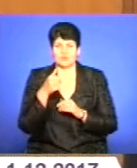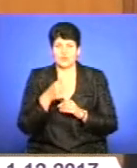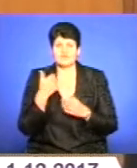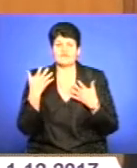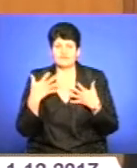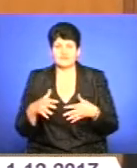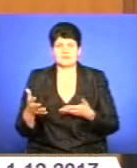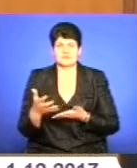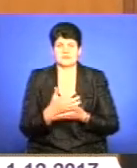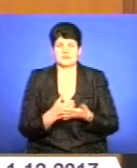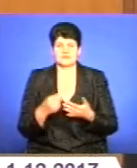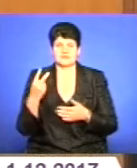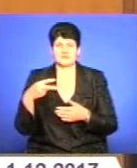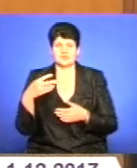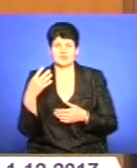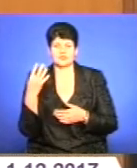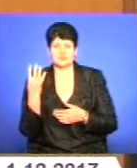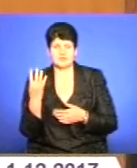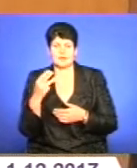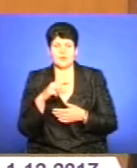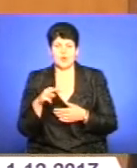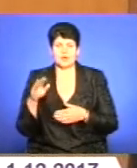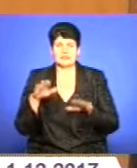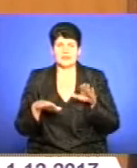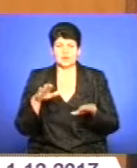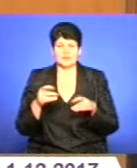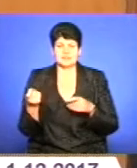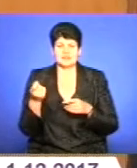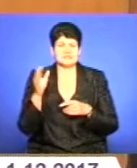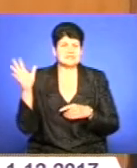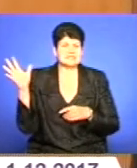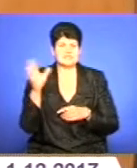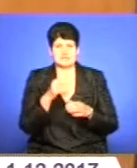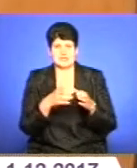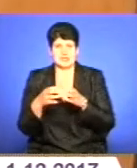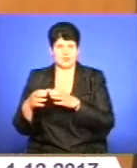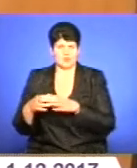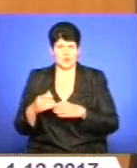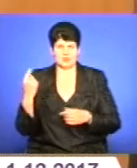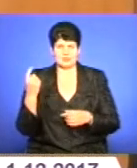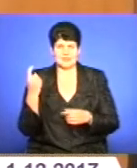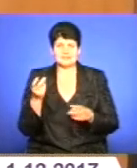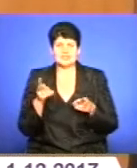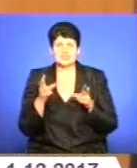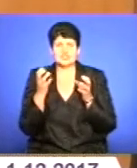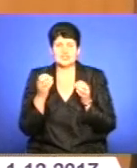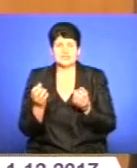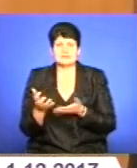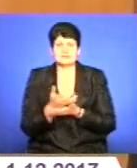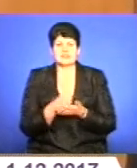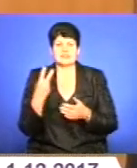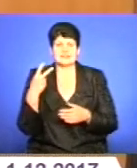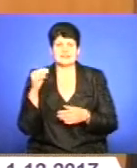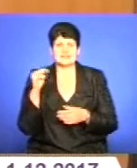зібрали на сьогоднішній день 2,4 мільйона тонн зерна. Це всі категорії господарств. і залишилося ще до збирання 20